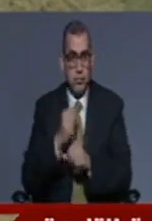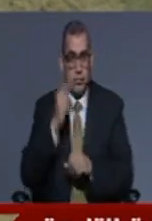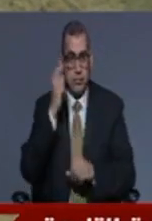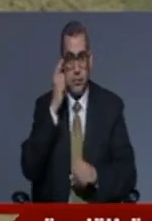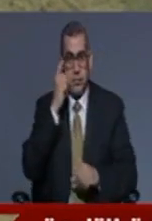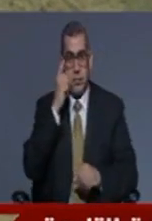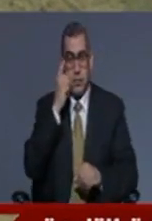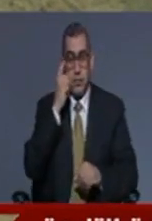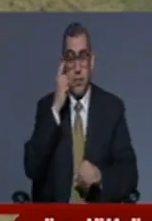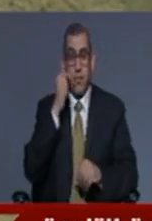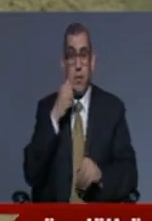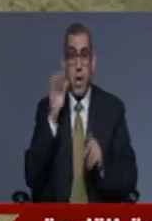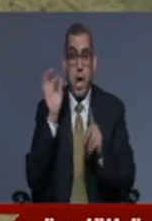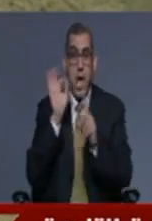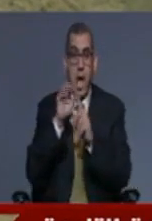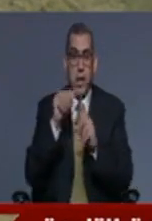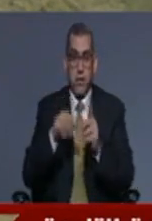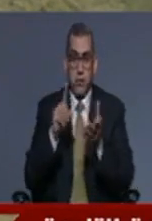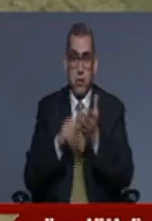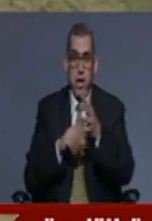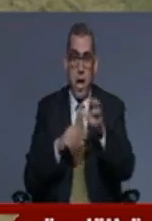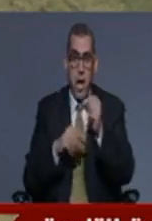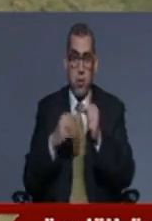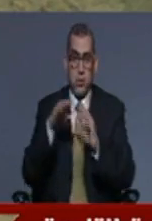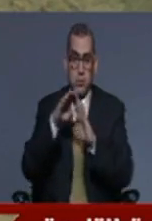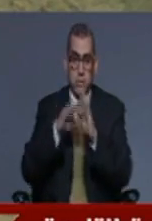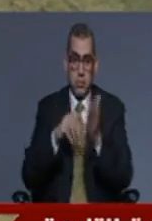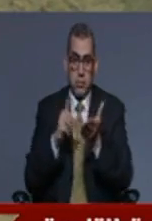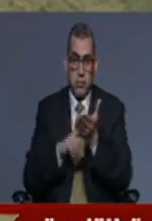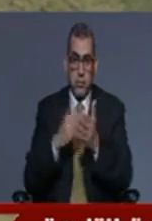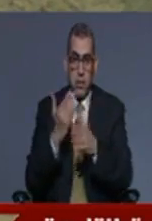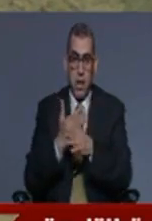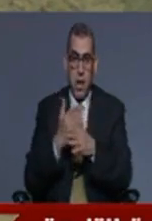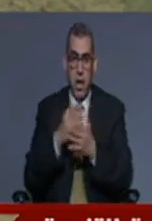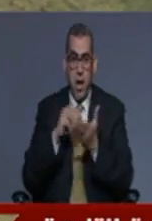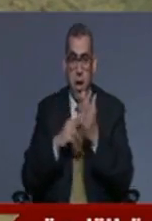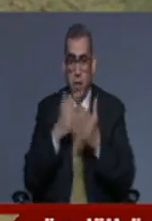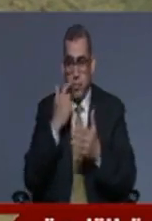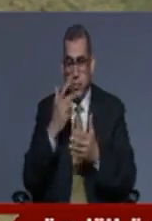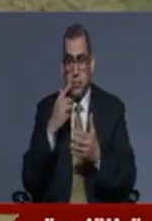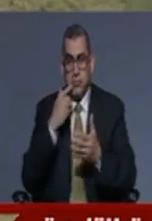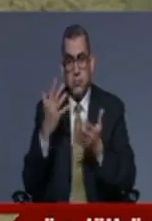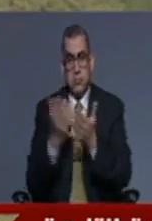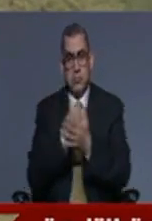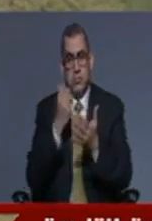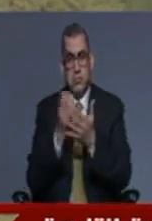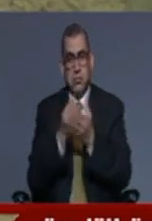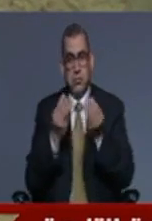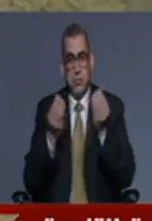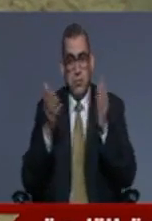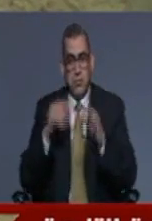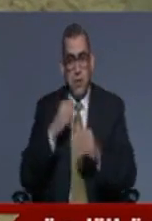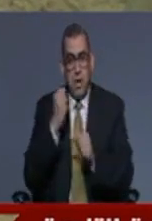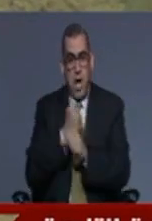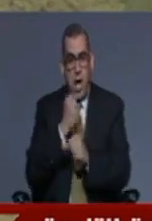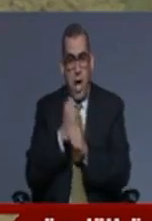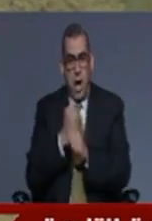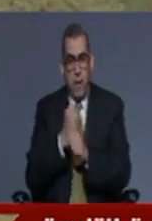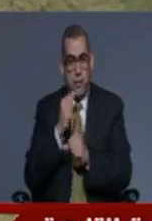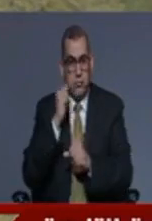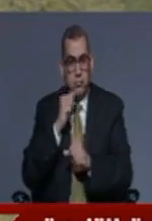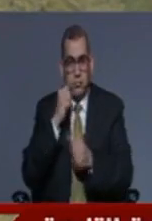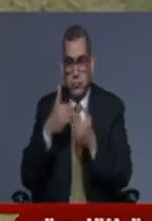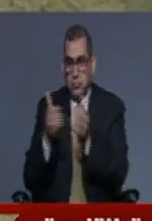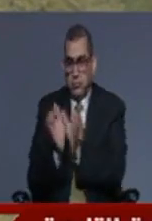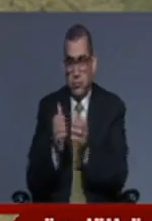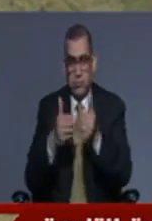إن هذا هو عظم ما يتحقق عن العمل الجماعي أو